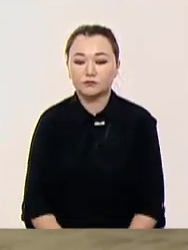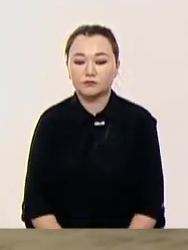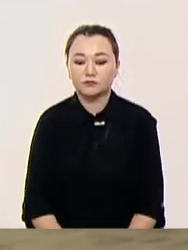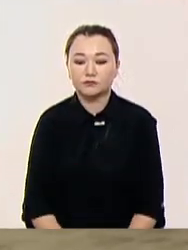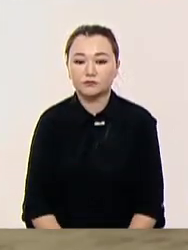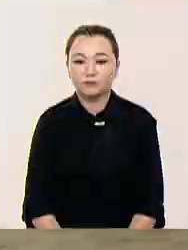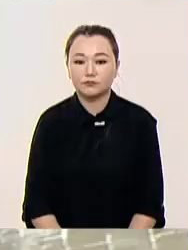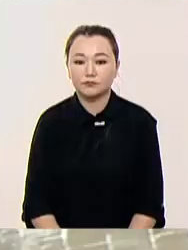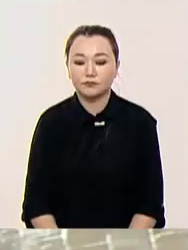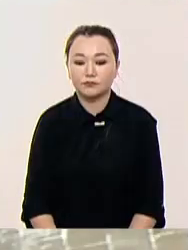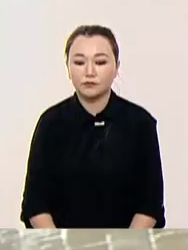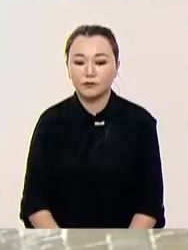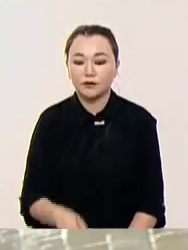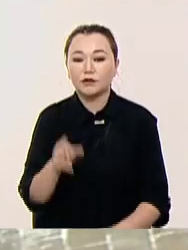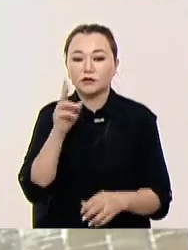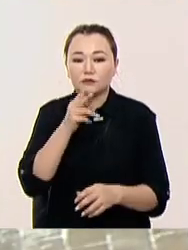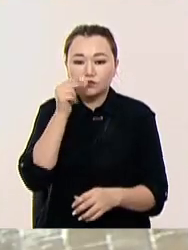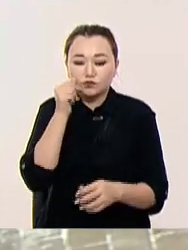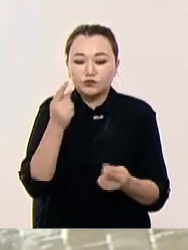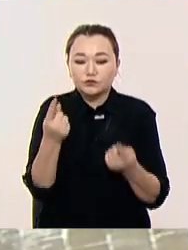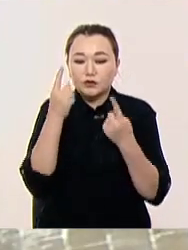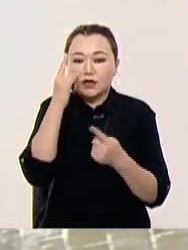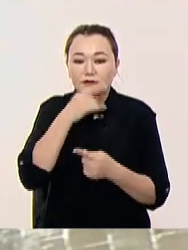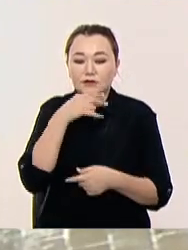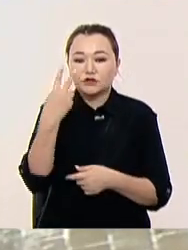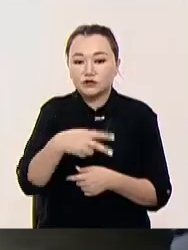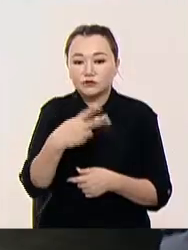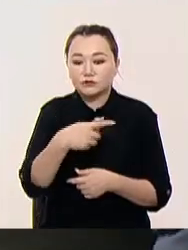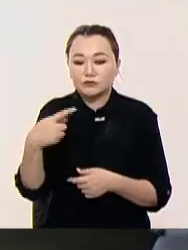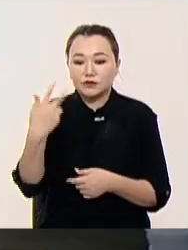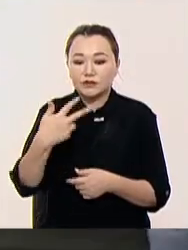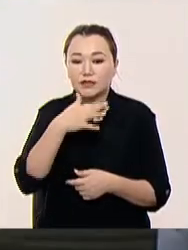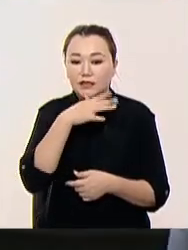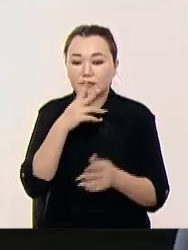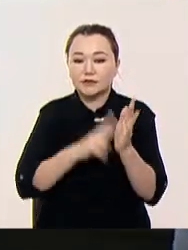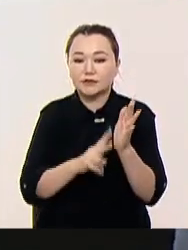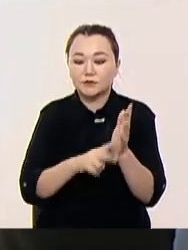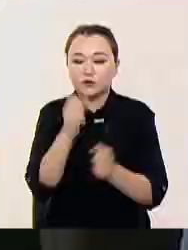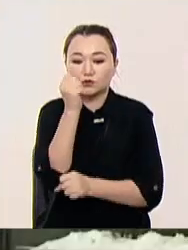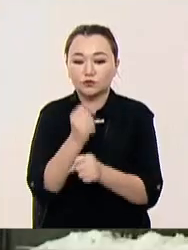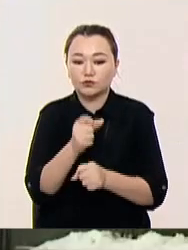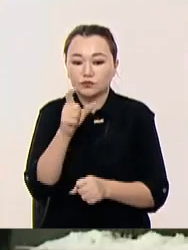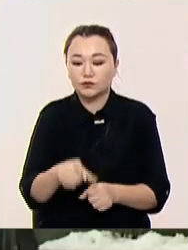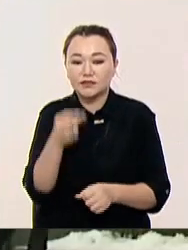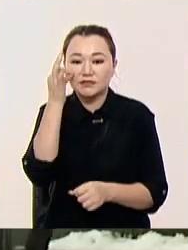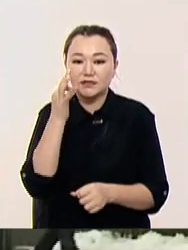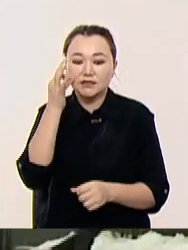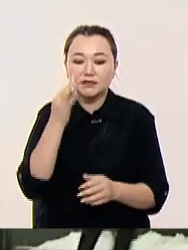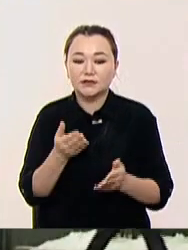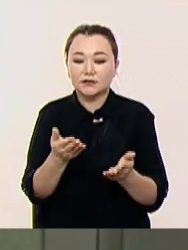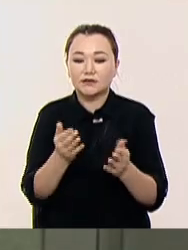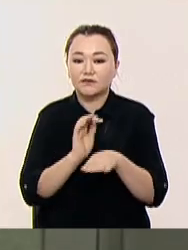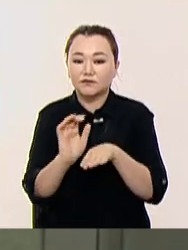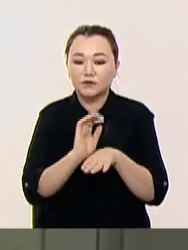келді. Тепсе темір үзетін қазақтың 20 мен 30 жас шамасындағы 70-ке жуық азаматының мына тәтті кондитер өнімдерін